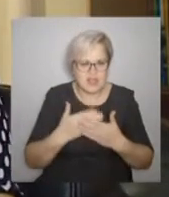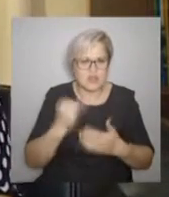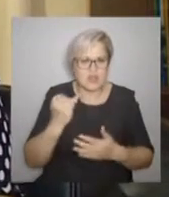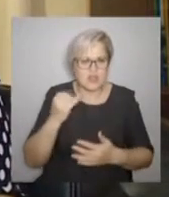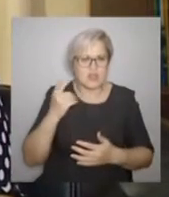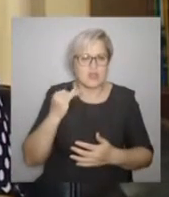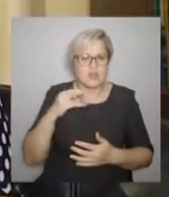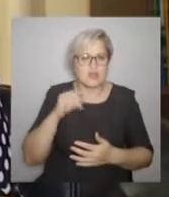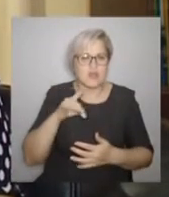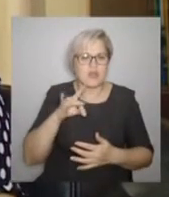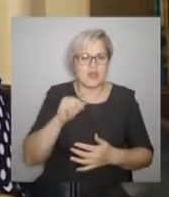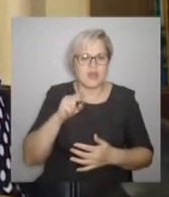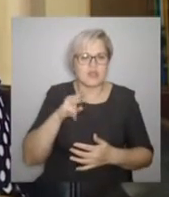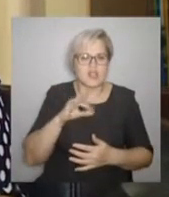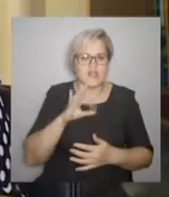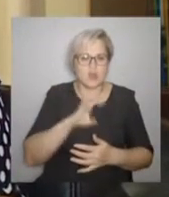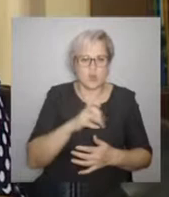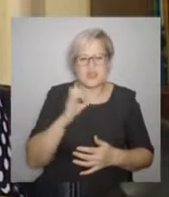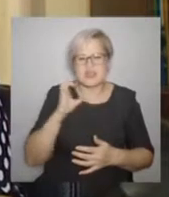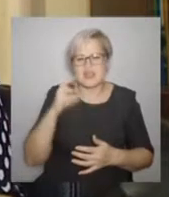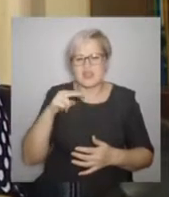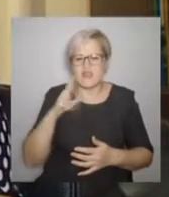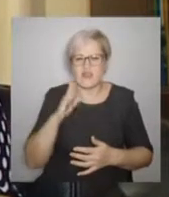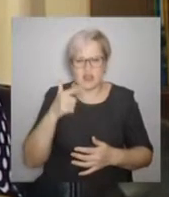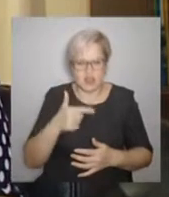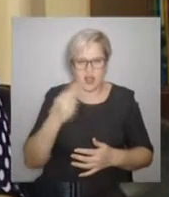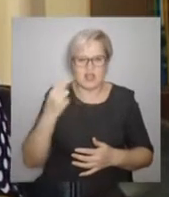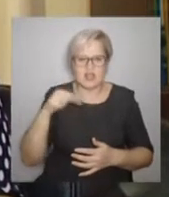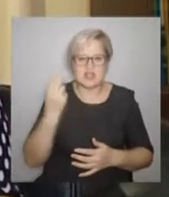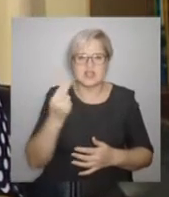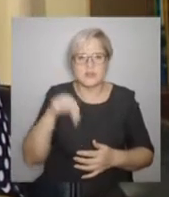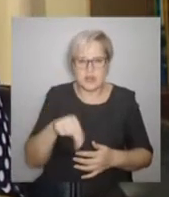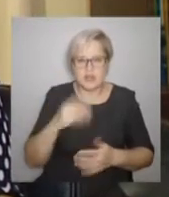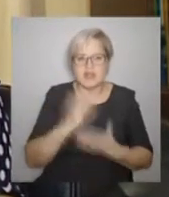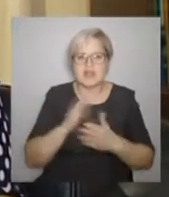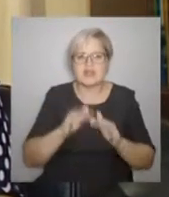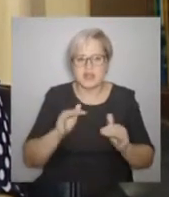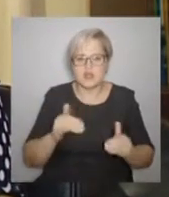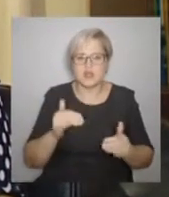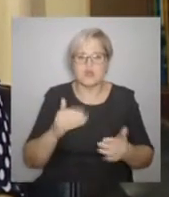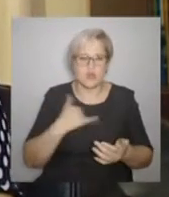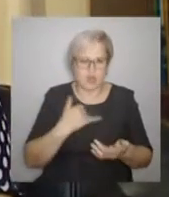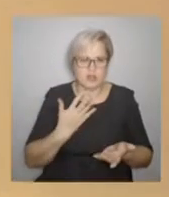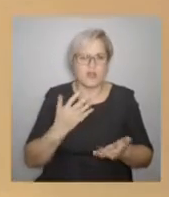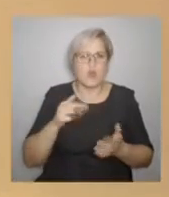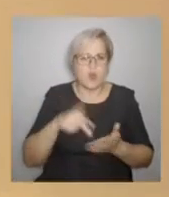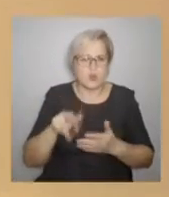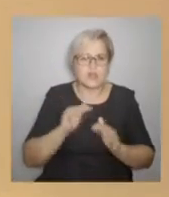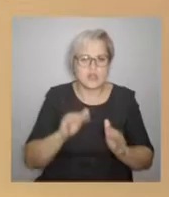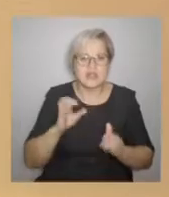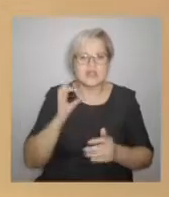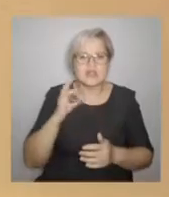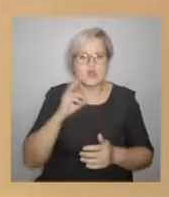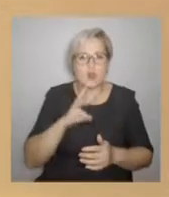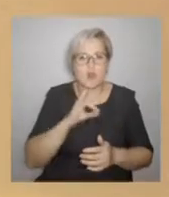еще работаем со взрослыми, с гражданами пожилого возраста, с гражданами, перенесшими инсульт, но это уже другая программа у нас идет.